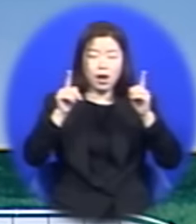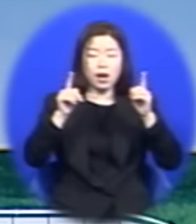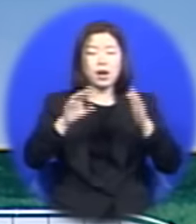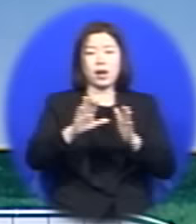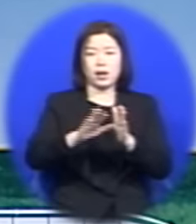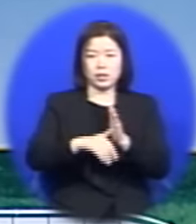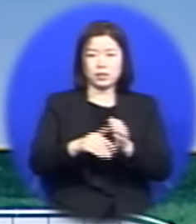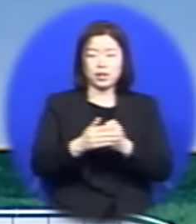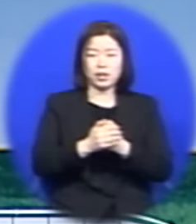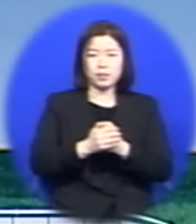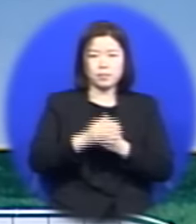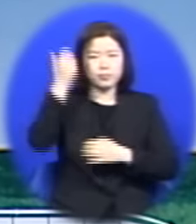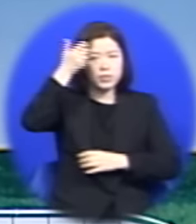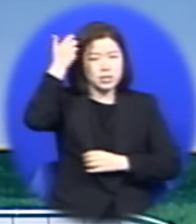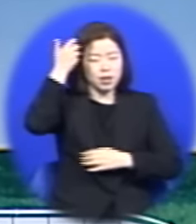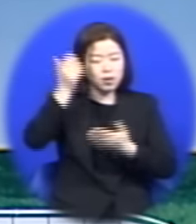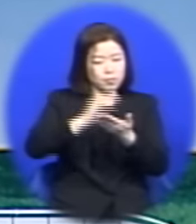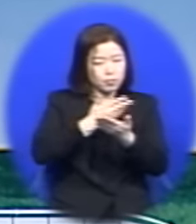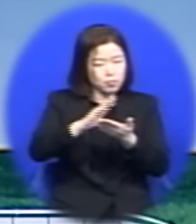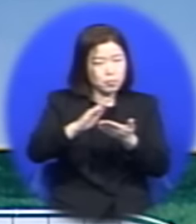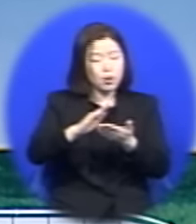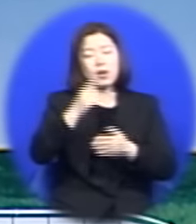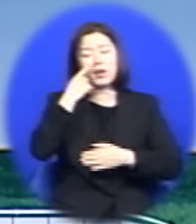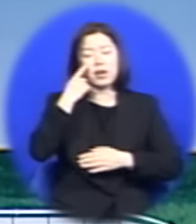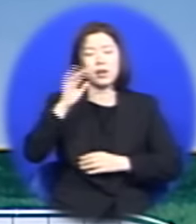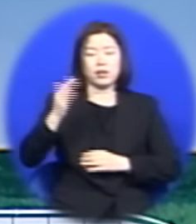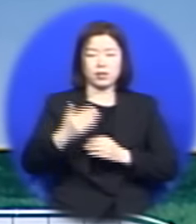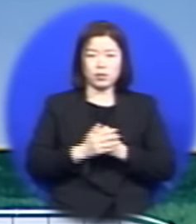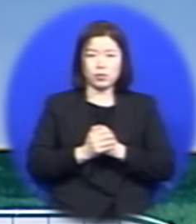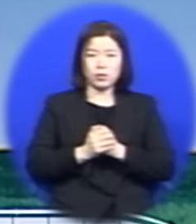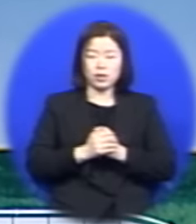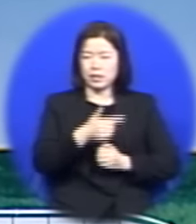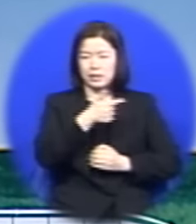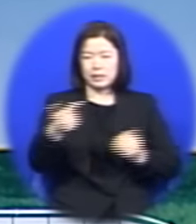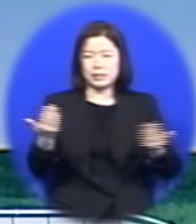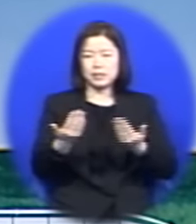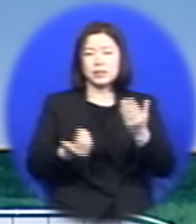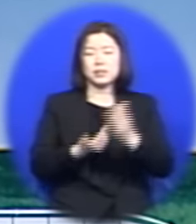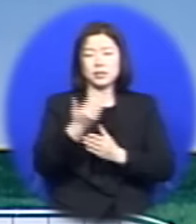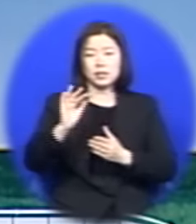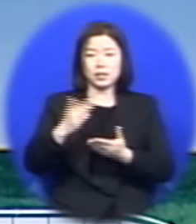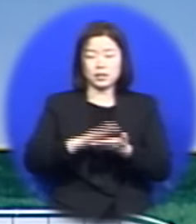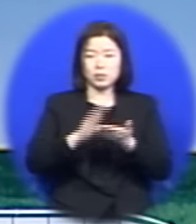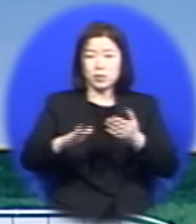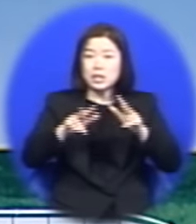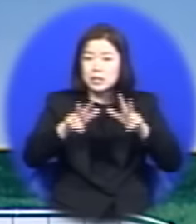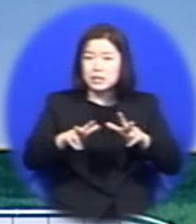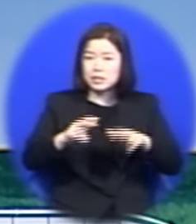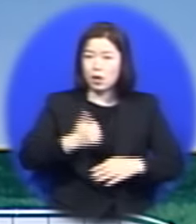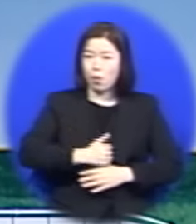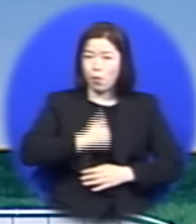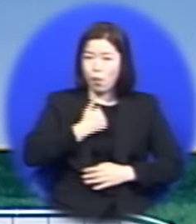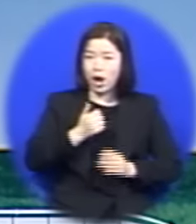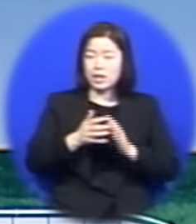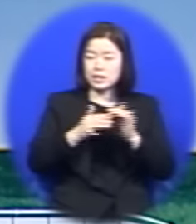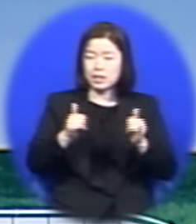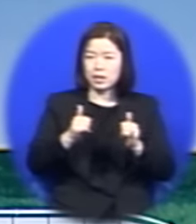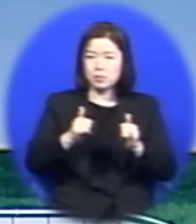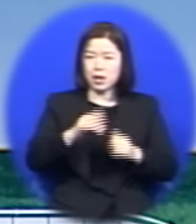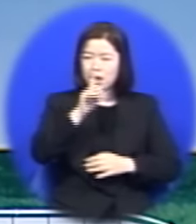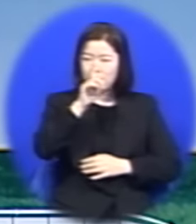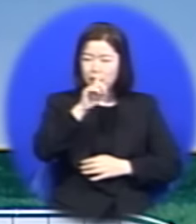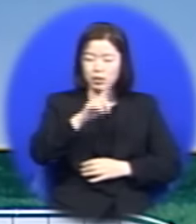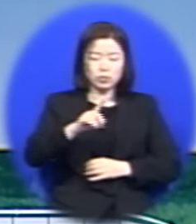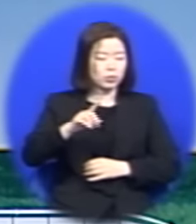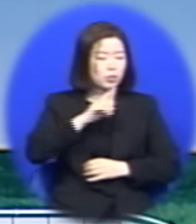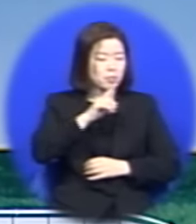때 영분별해야 돼요. 그렇지 않으면 큰일 나는 겁니다. 지금 화난 사람들은 하나도 말이 귀에 안 들어올